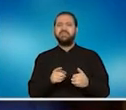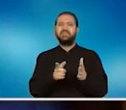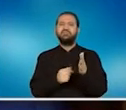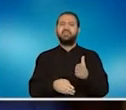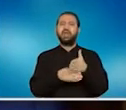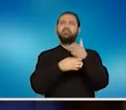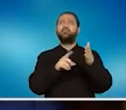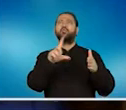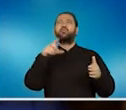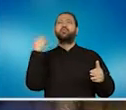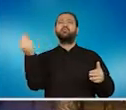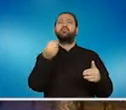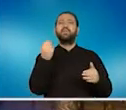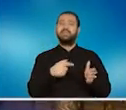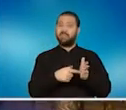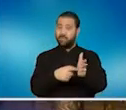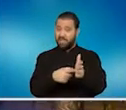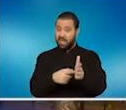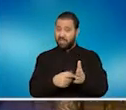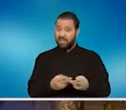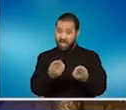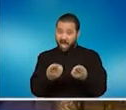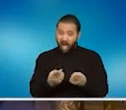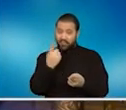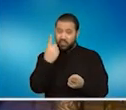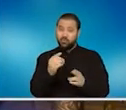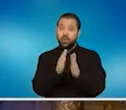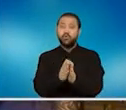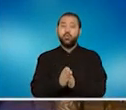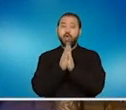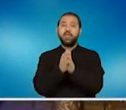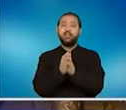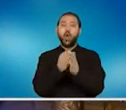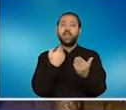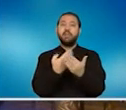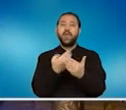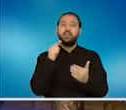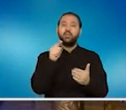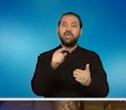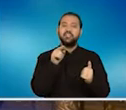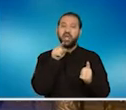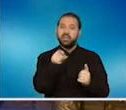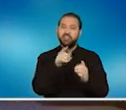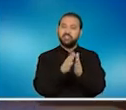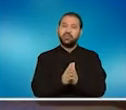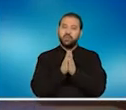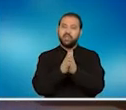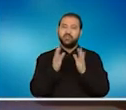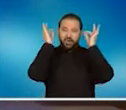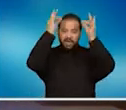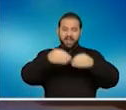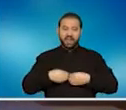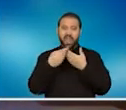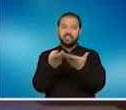avându-L numai pe Dumnezeu, iată că a apărut și un mijlocitor. Și mijlocitorul acesta le-a dus